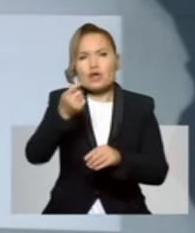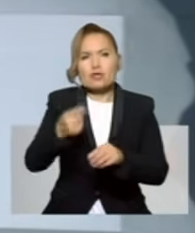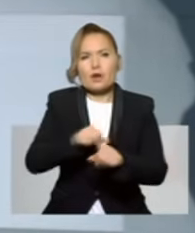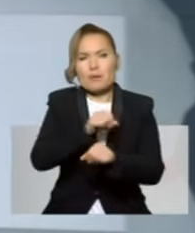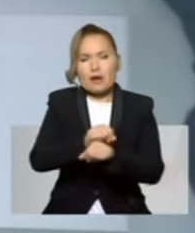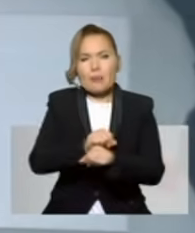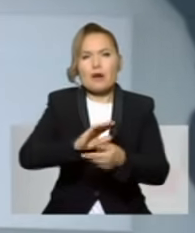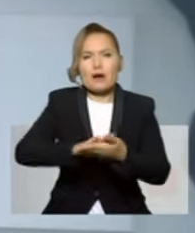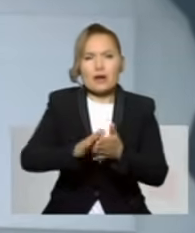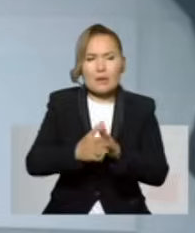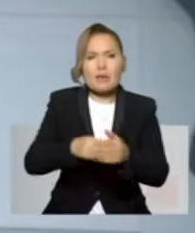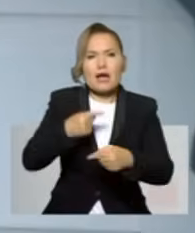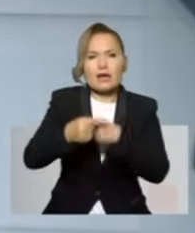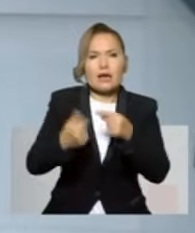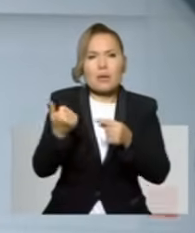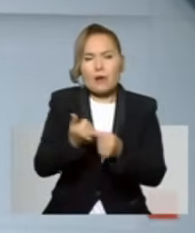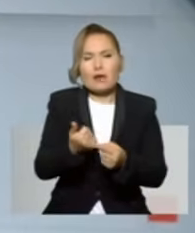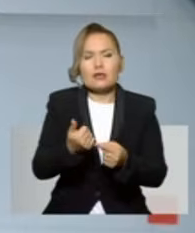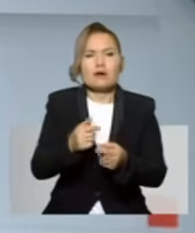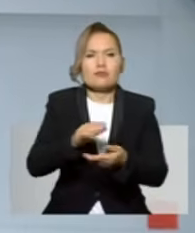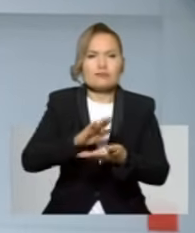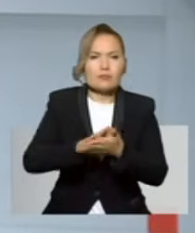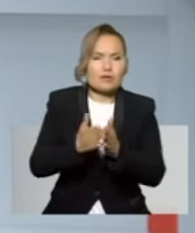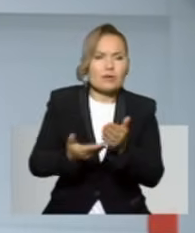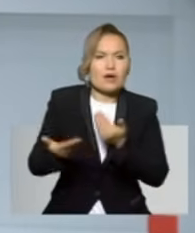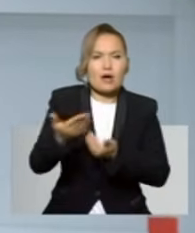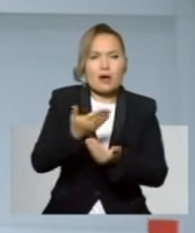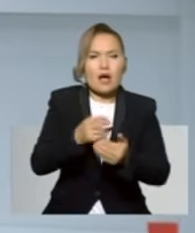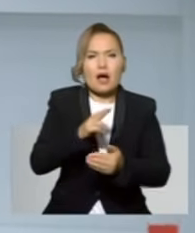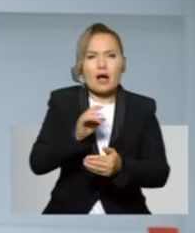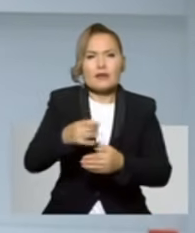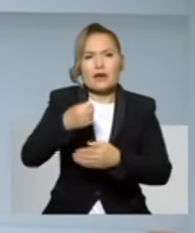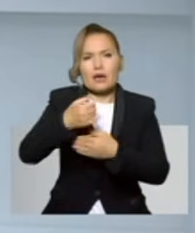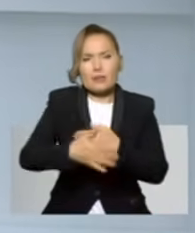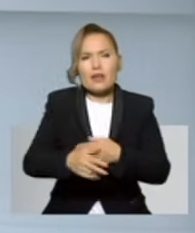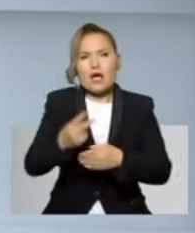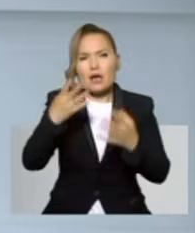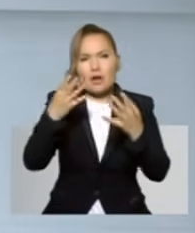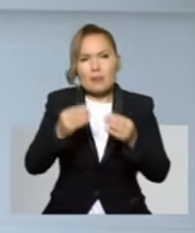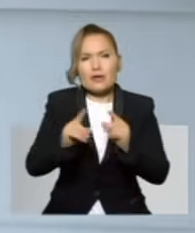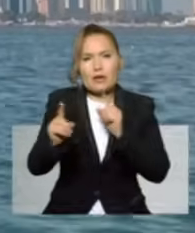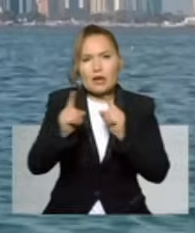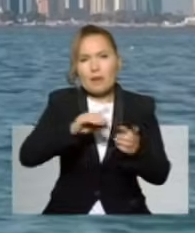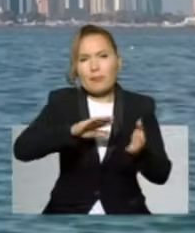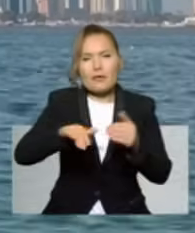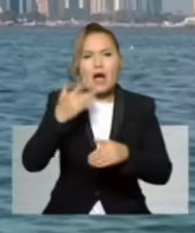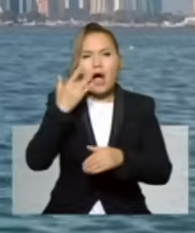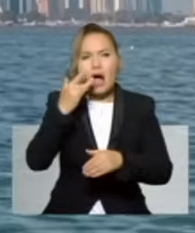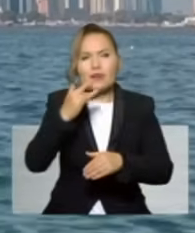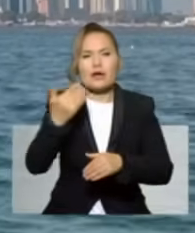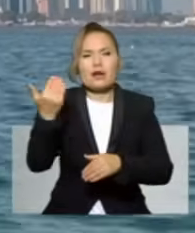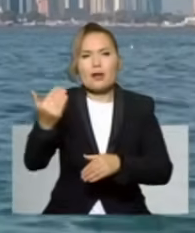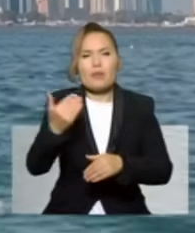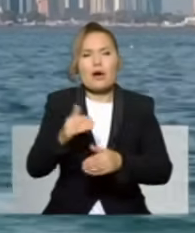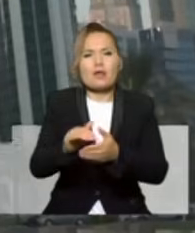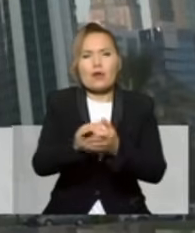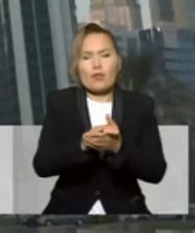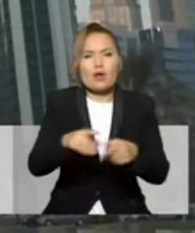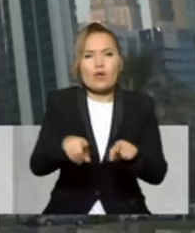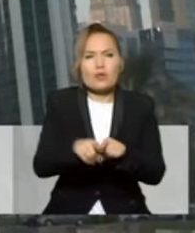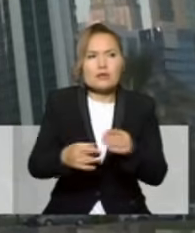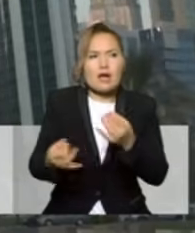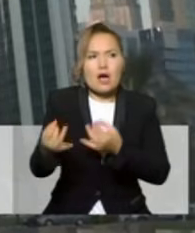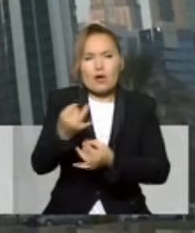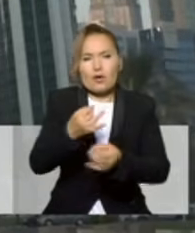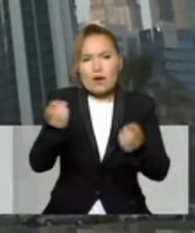туралы келісім келесі аптада жасалуы ықтимал. Қатар астанасындағы 2 күнді келісіден кейін ақш пен оның одақтастары осылай деп